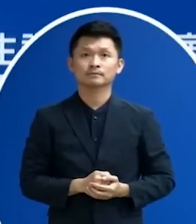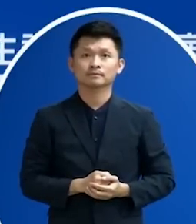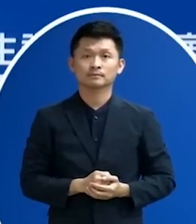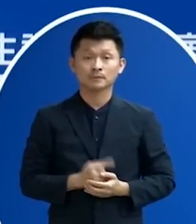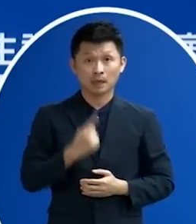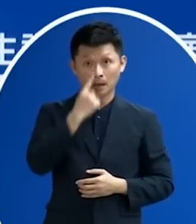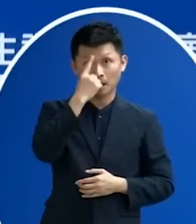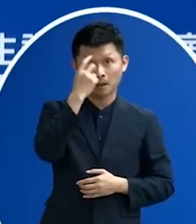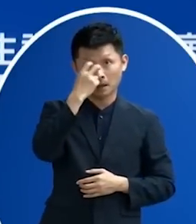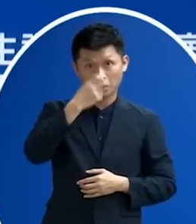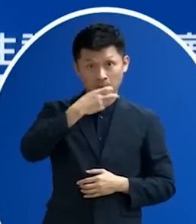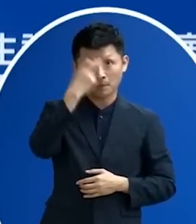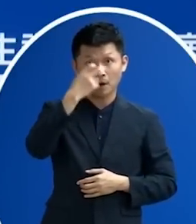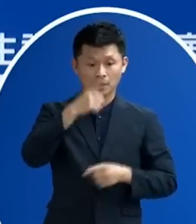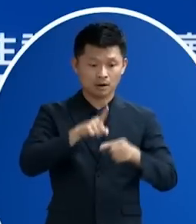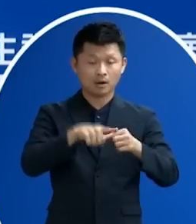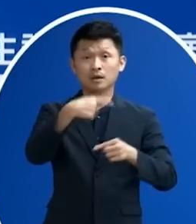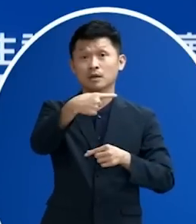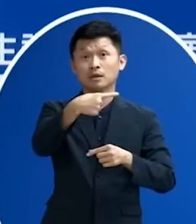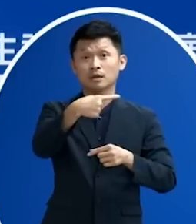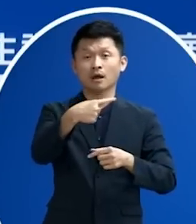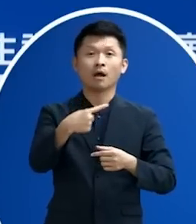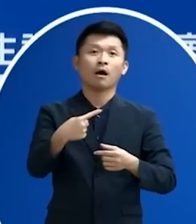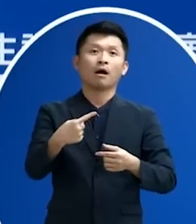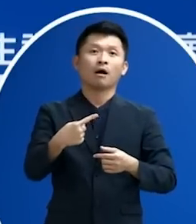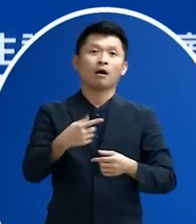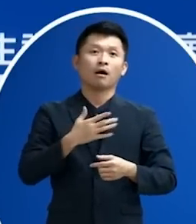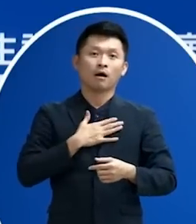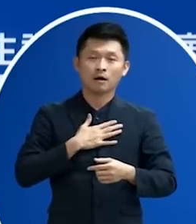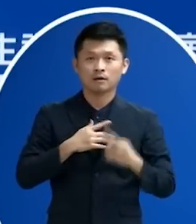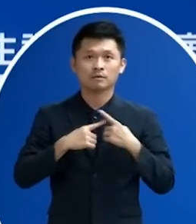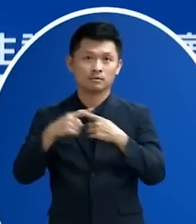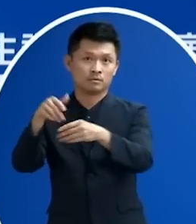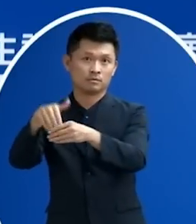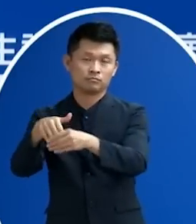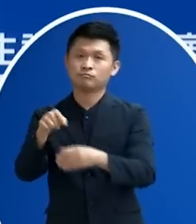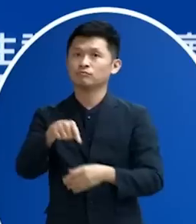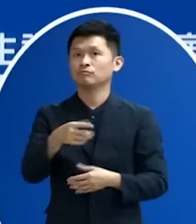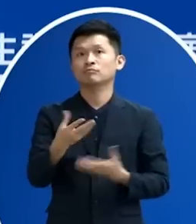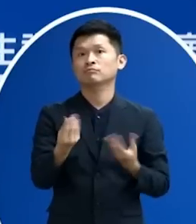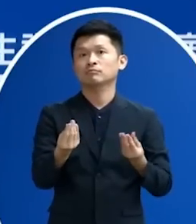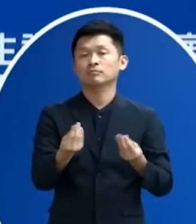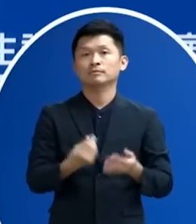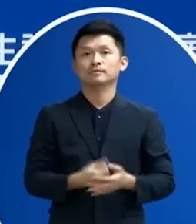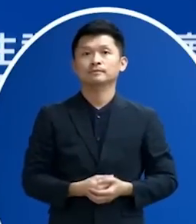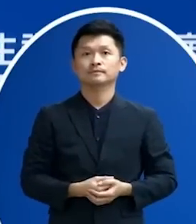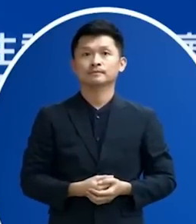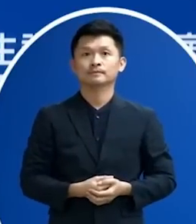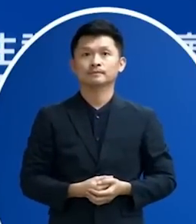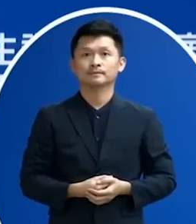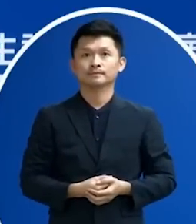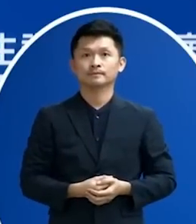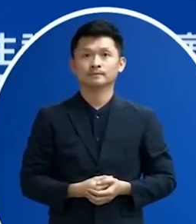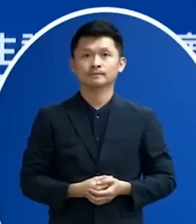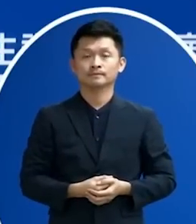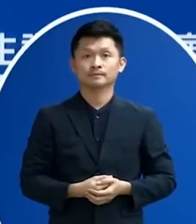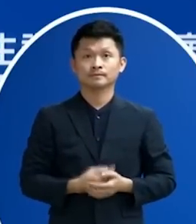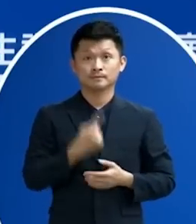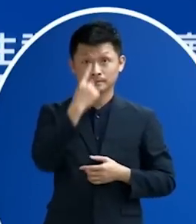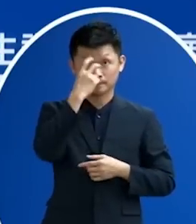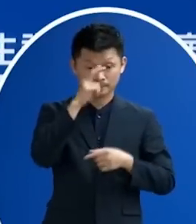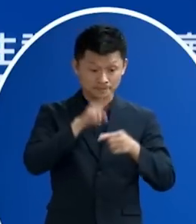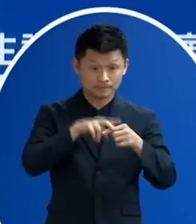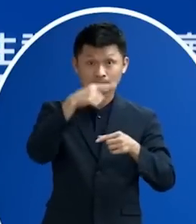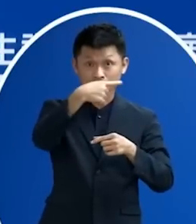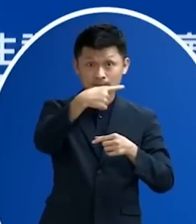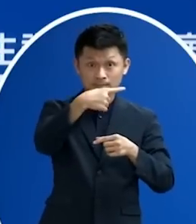个所谓的快筛阴就可以过去的这样子的这个相关的这个规定。好，那我们有很多所谓快筛阴就可以去